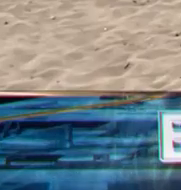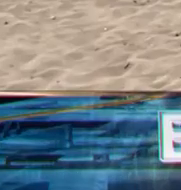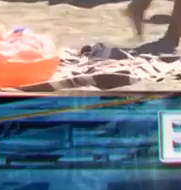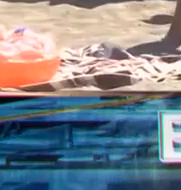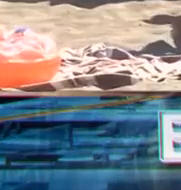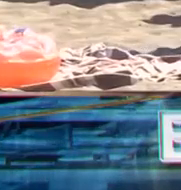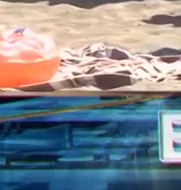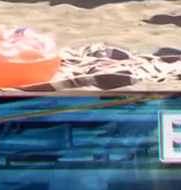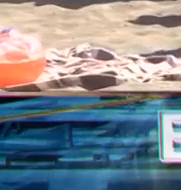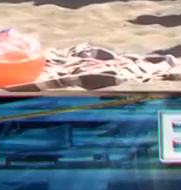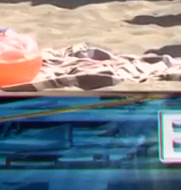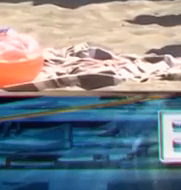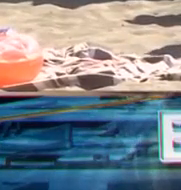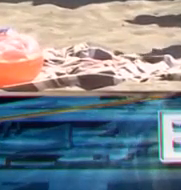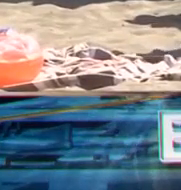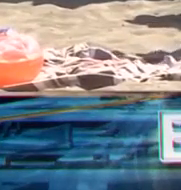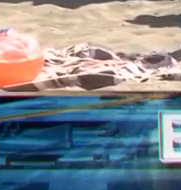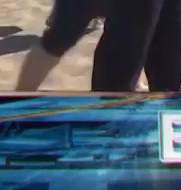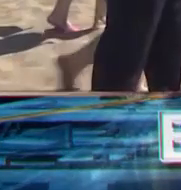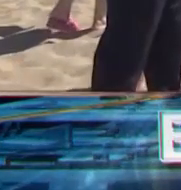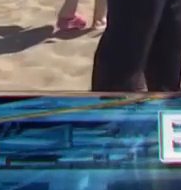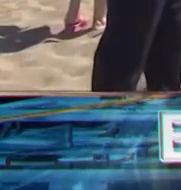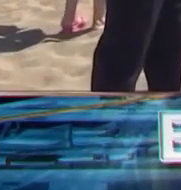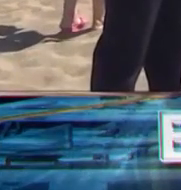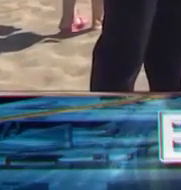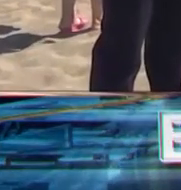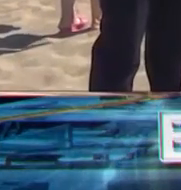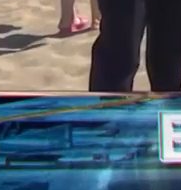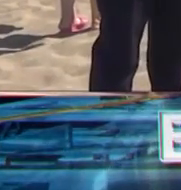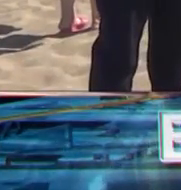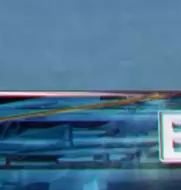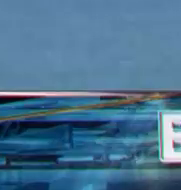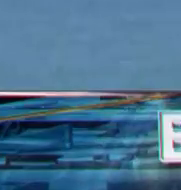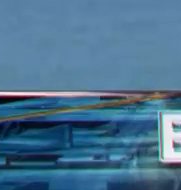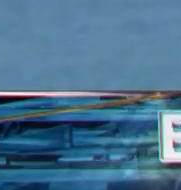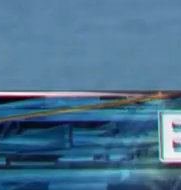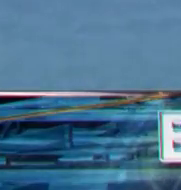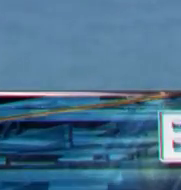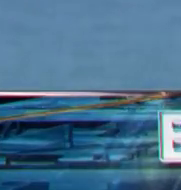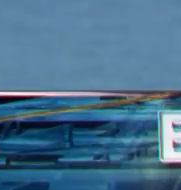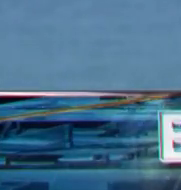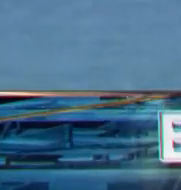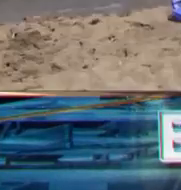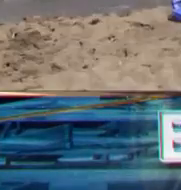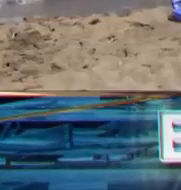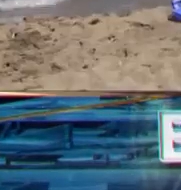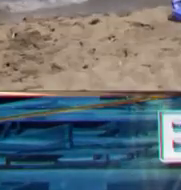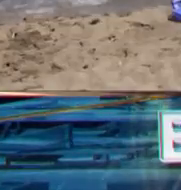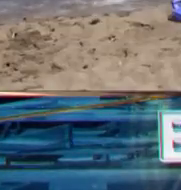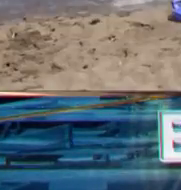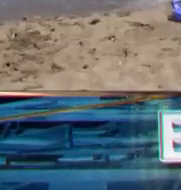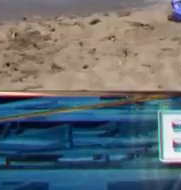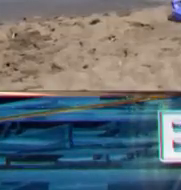Таза болса табиғат, аман болар адамзат. Мейірімді жетісу еріктілері Балқаш көлі жағасын қоқыстан тазартты.